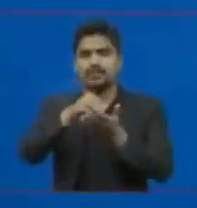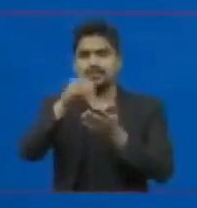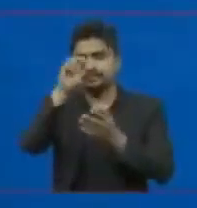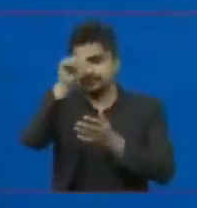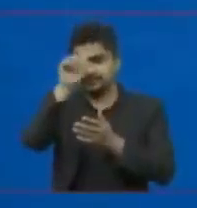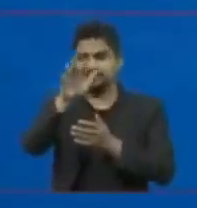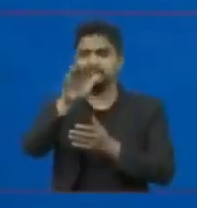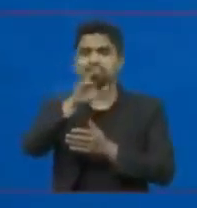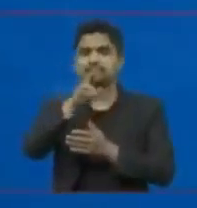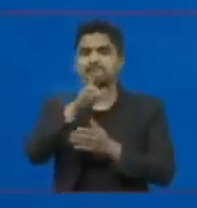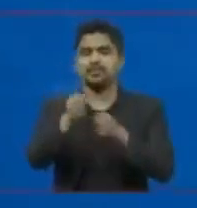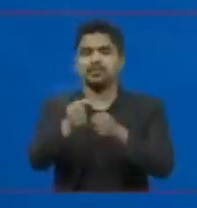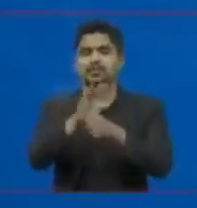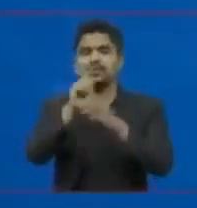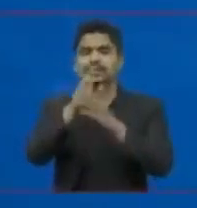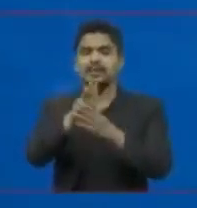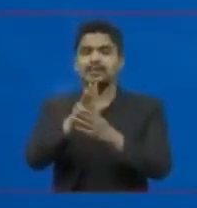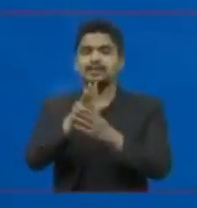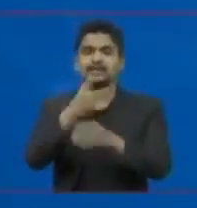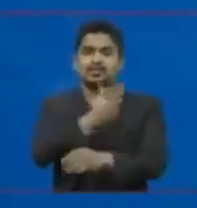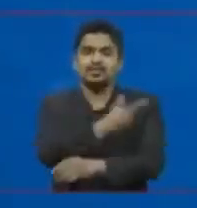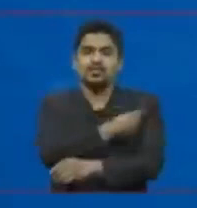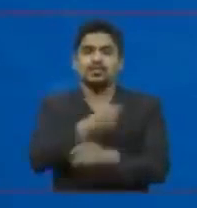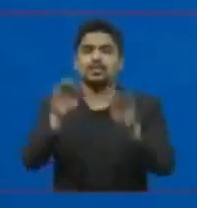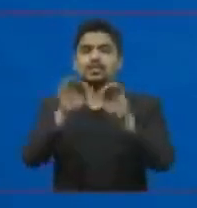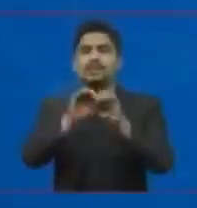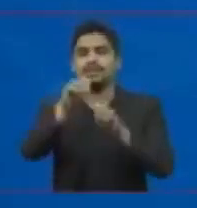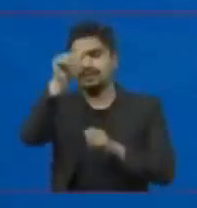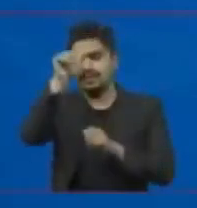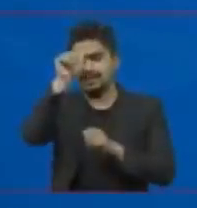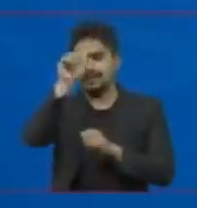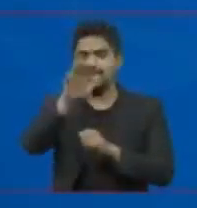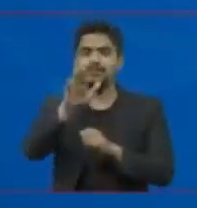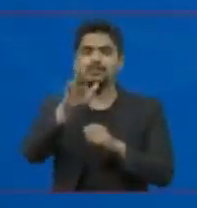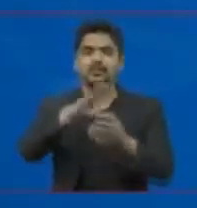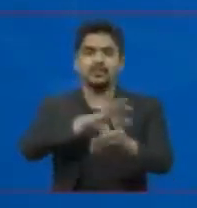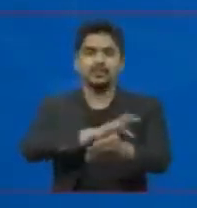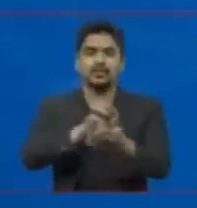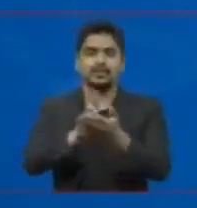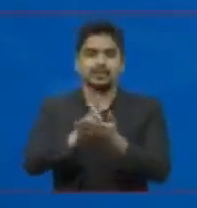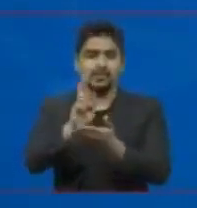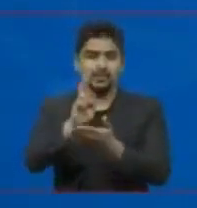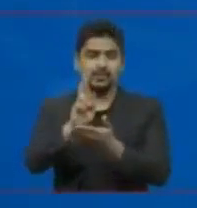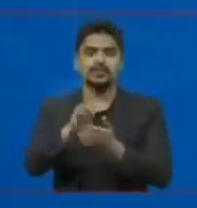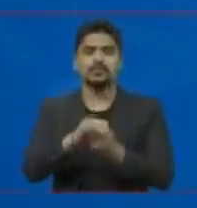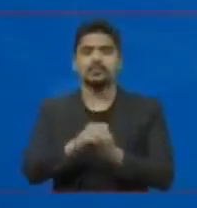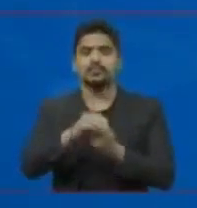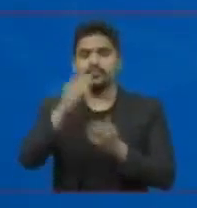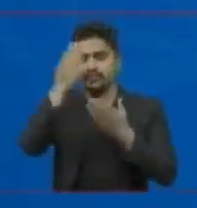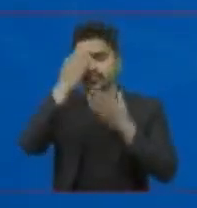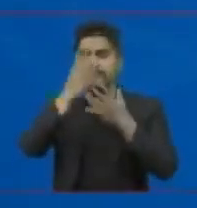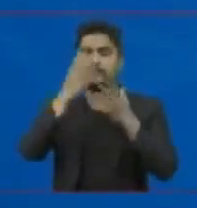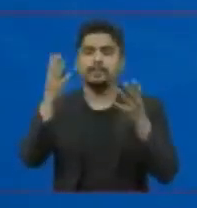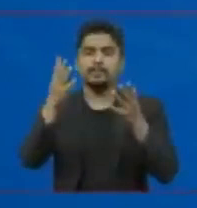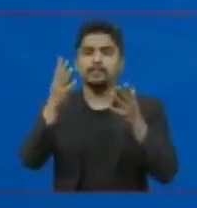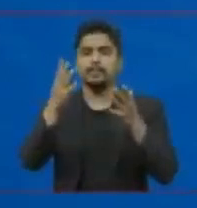मापदण्ड पालना गर्न मन्त्रालयले अपील गरेको छ। यस्तै सबै अस्पतालहरूलाई अनिवार्य फिभर क्लिनिक सञ्चालन गर्न र नमुना संकलन